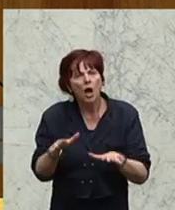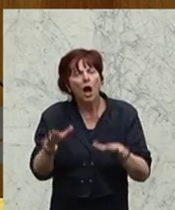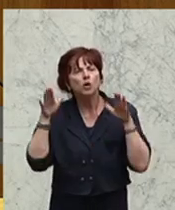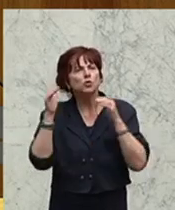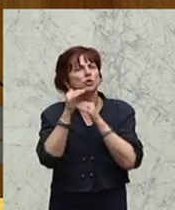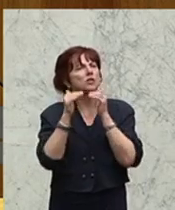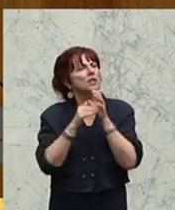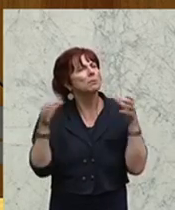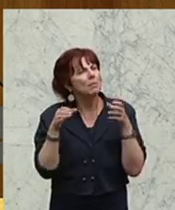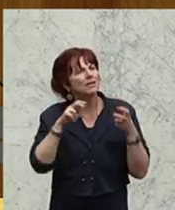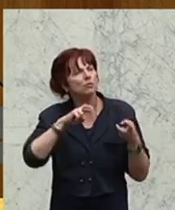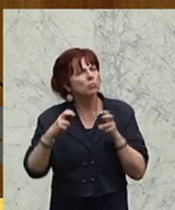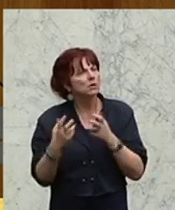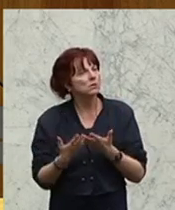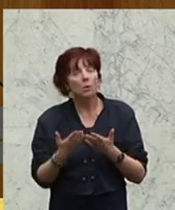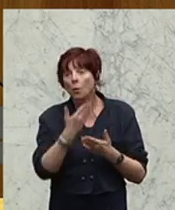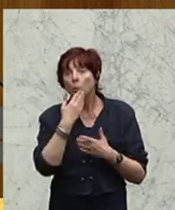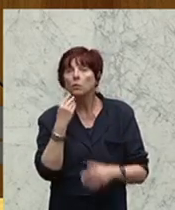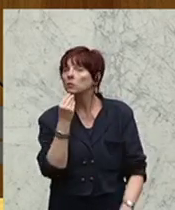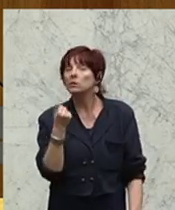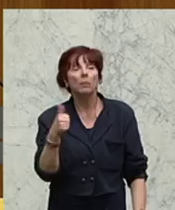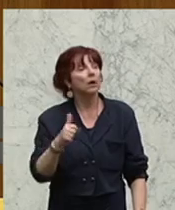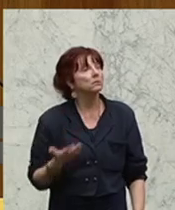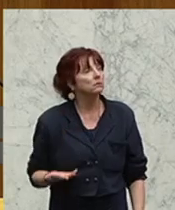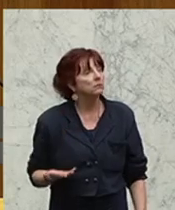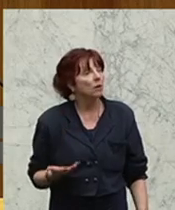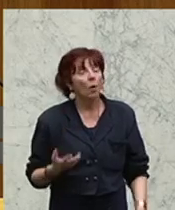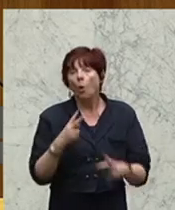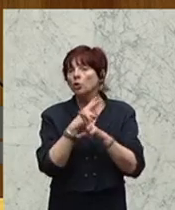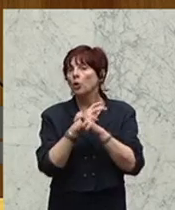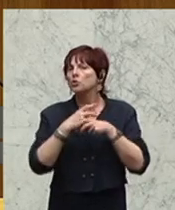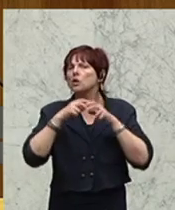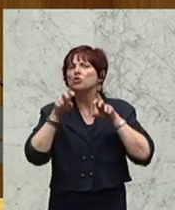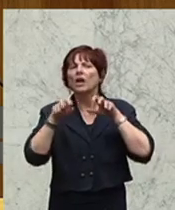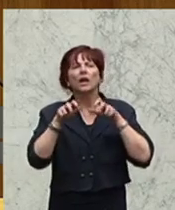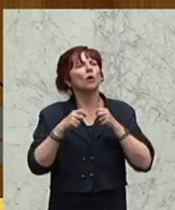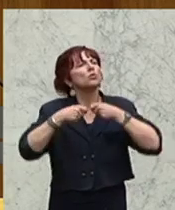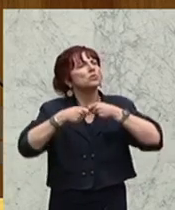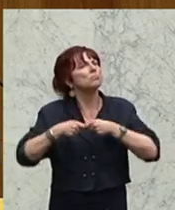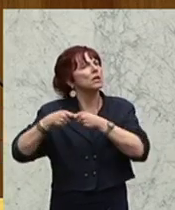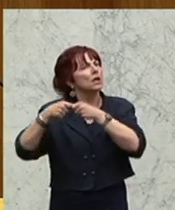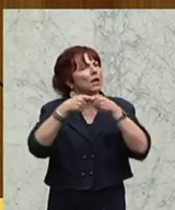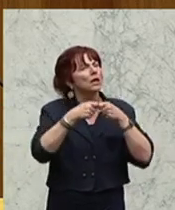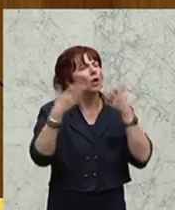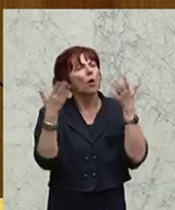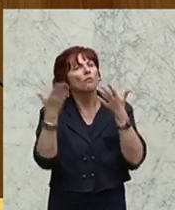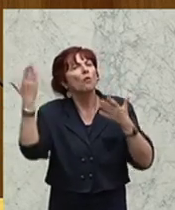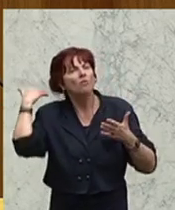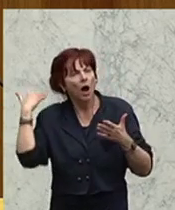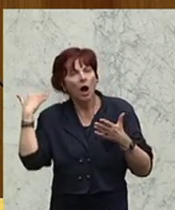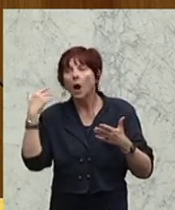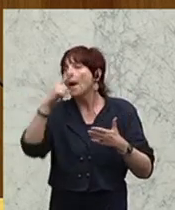umzusetzen? Die Frage ist, wo waren denn die österreichischen Regierungsmitglieder, als die ganzen Menschen ertrunken